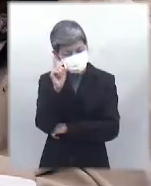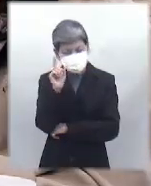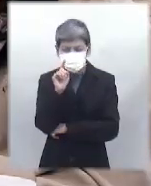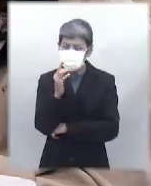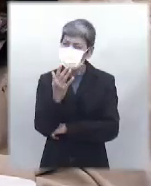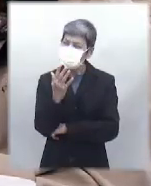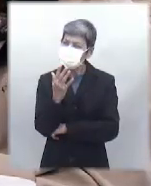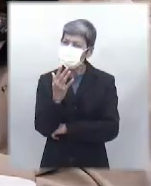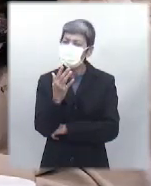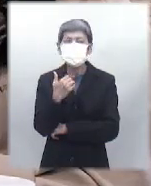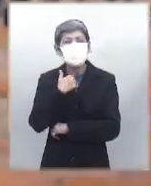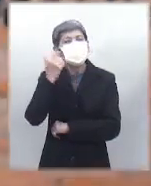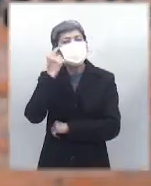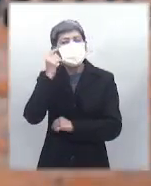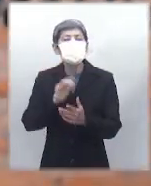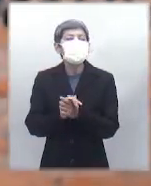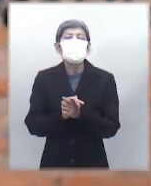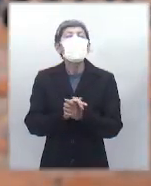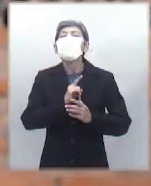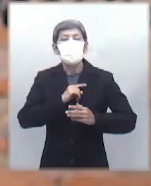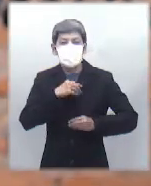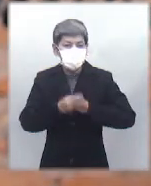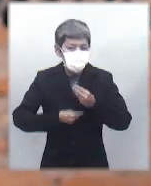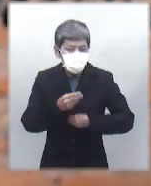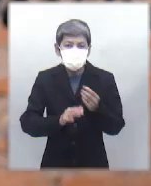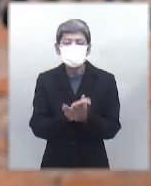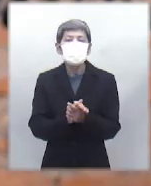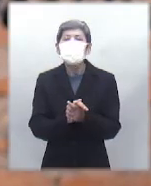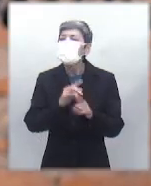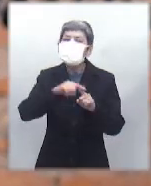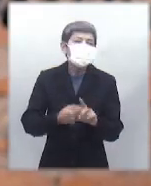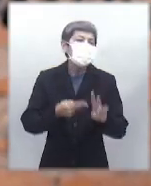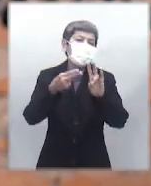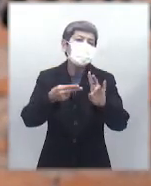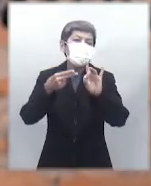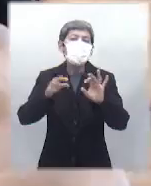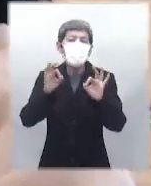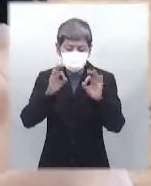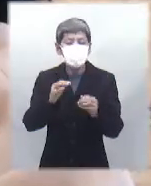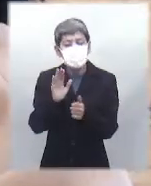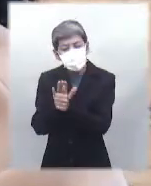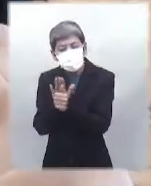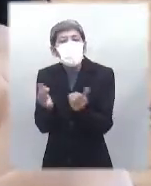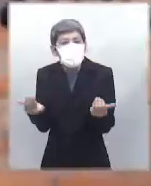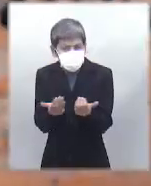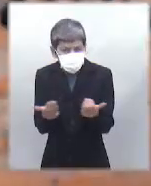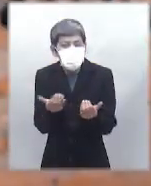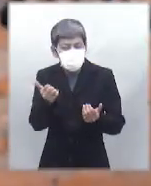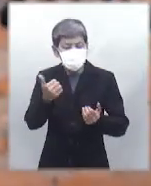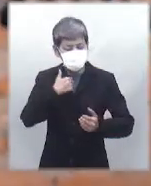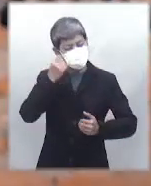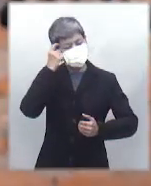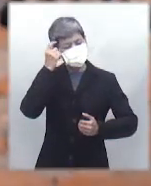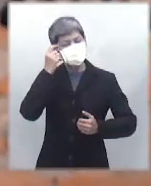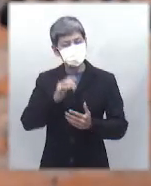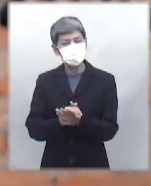ว่าเออออกมาขายสักเดือนนึงแล้ว 70,000-80,000บาทเราก็อยู่ได้แล้วล่ะผมว่า